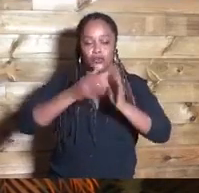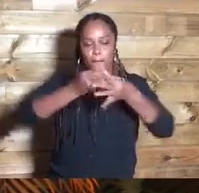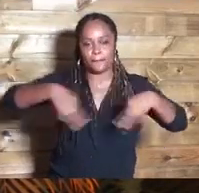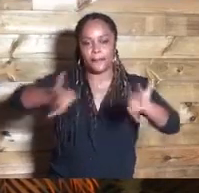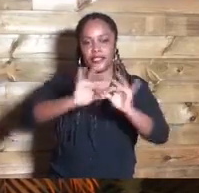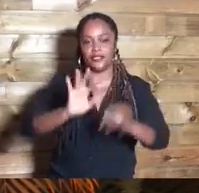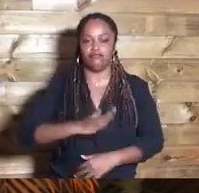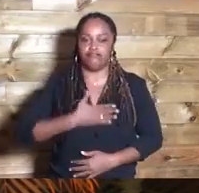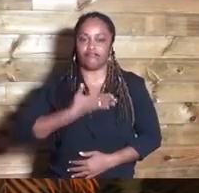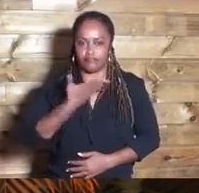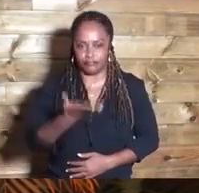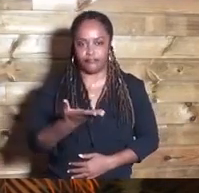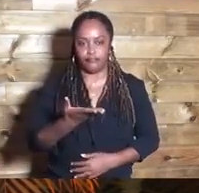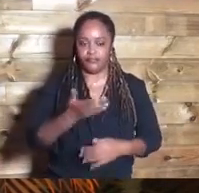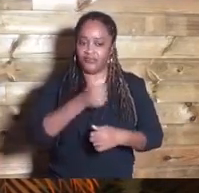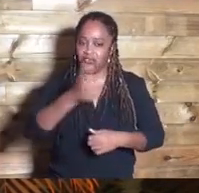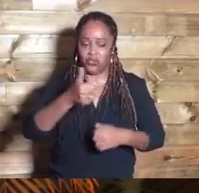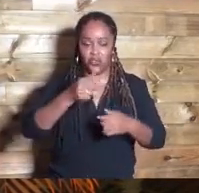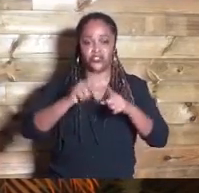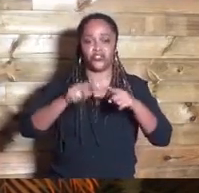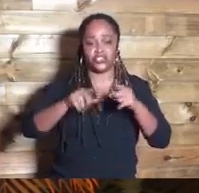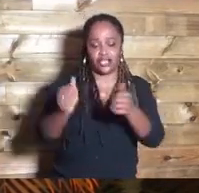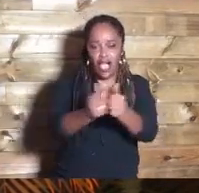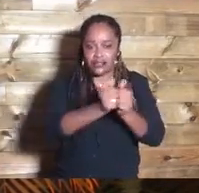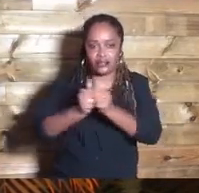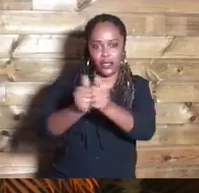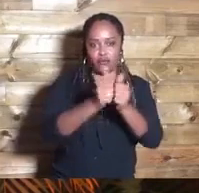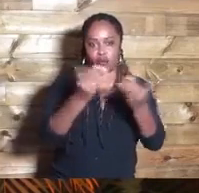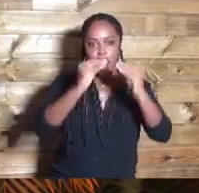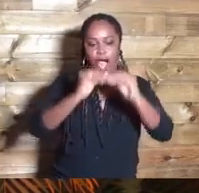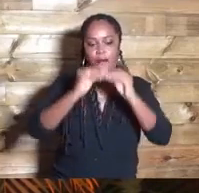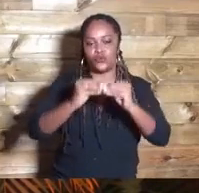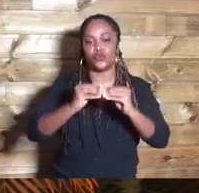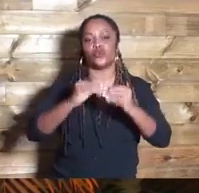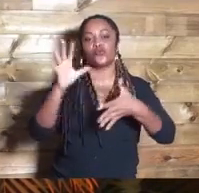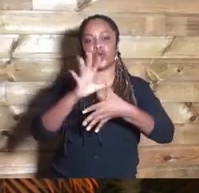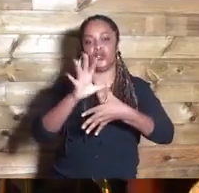la seule chose qui compte et nous rassemble, c'est l'amour que nous portons tous au pays Guadeloupe.